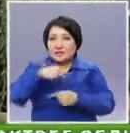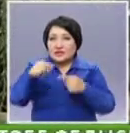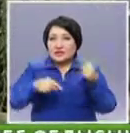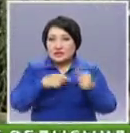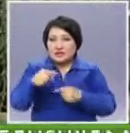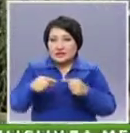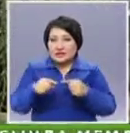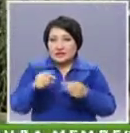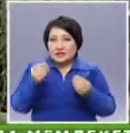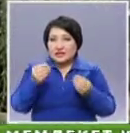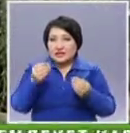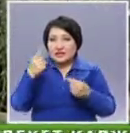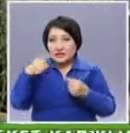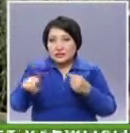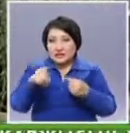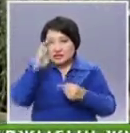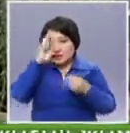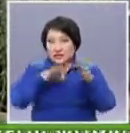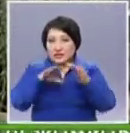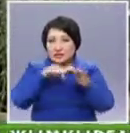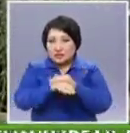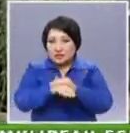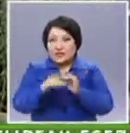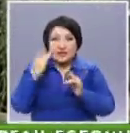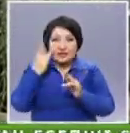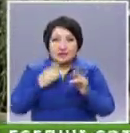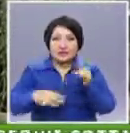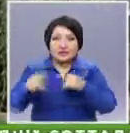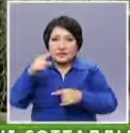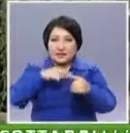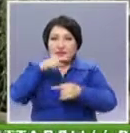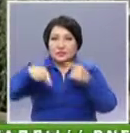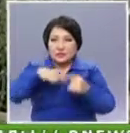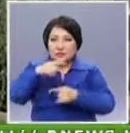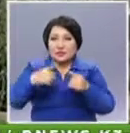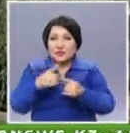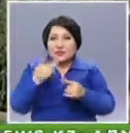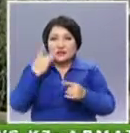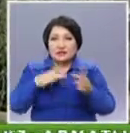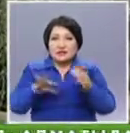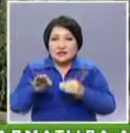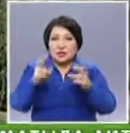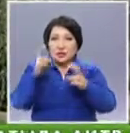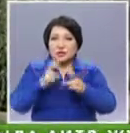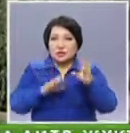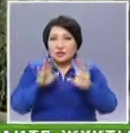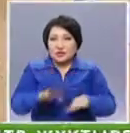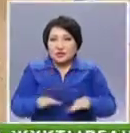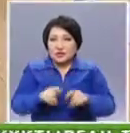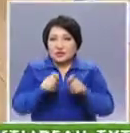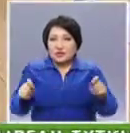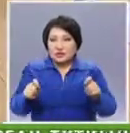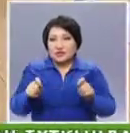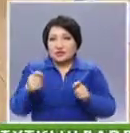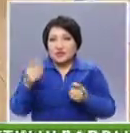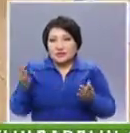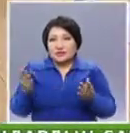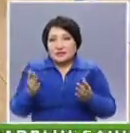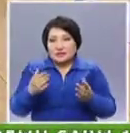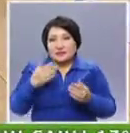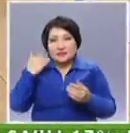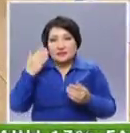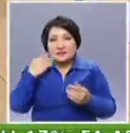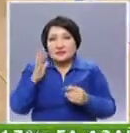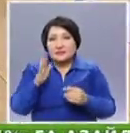елге салып қоймайды. Ол әрдайым табыс әкеліп тұрады. Ал оңай жолмен ақша табатындар өндіріс орындарын ашып, бастарын қатырмайды. Заңдастыру елімізде